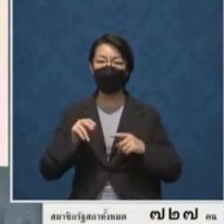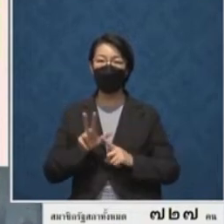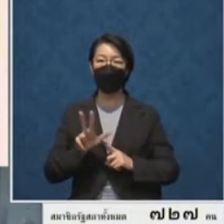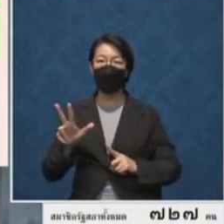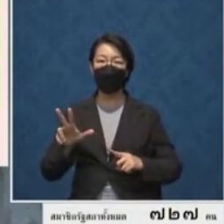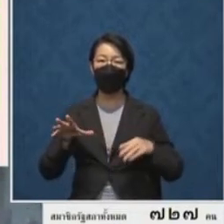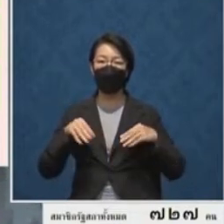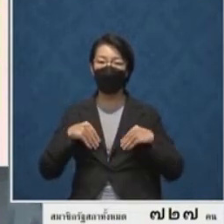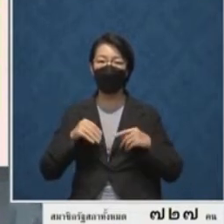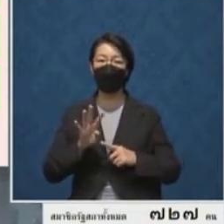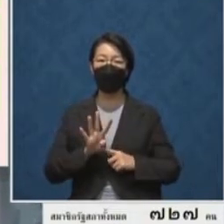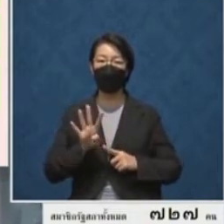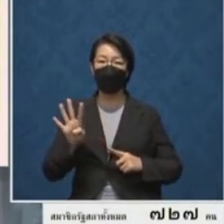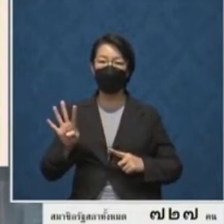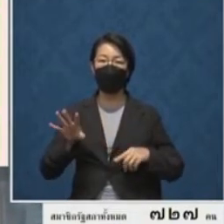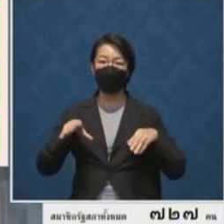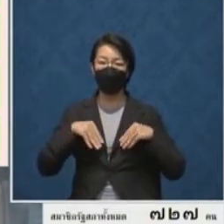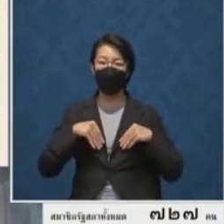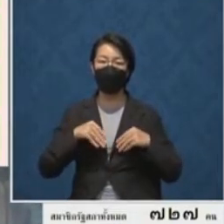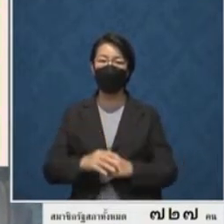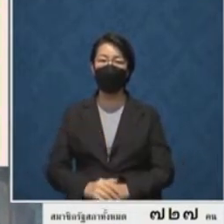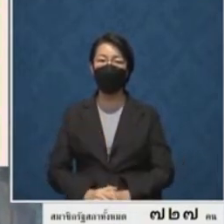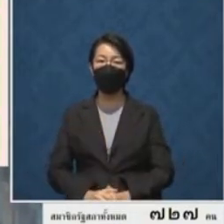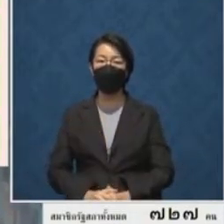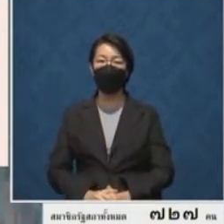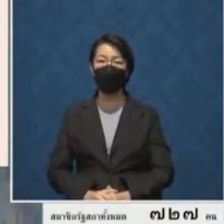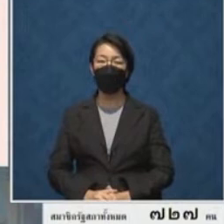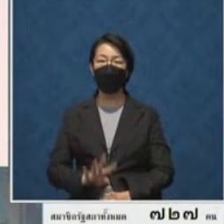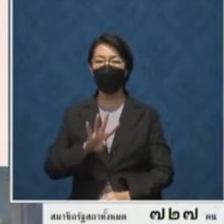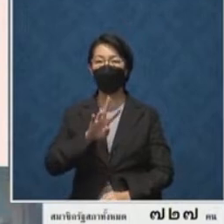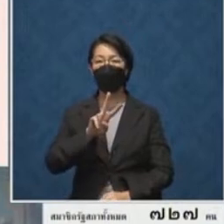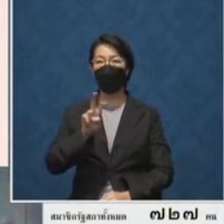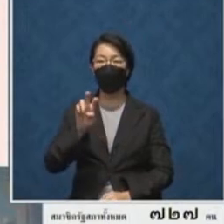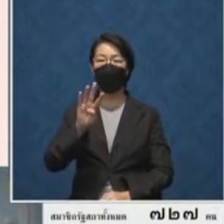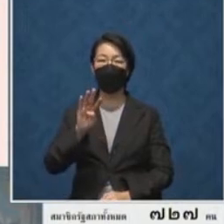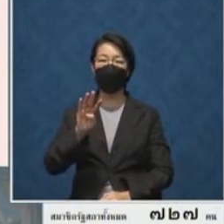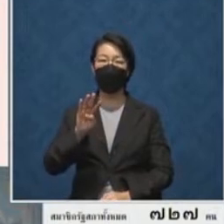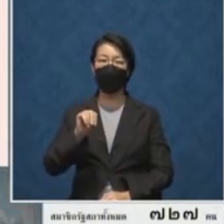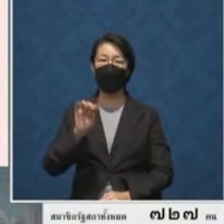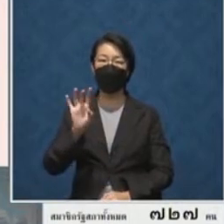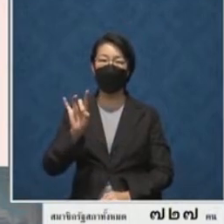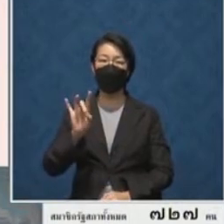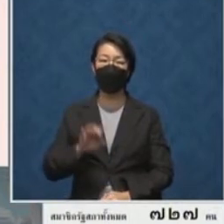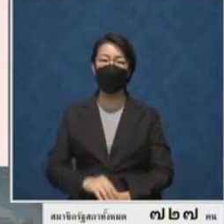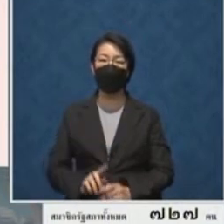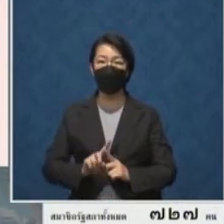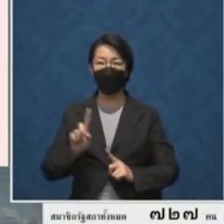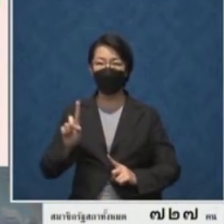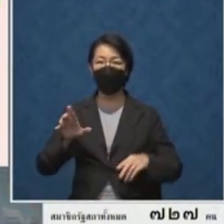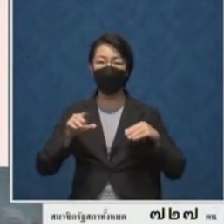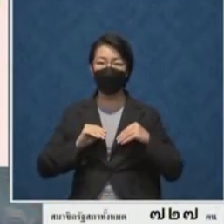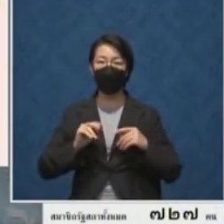4รับหลักการครับ 248นายนิคมบุญวิเศษ 1รับหลักการ2